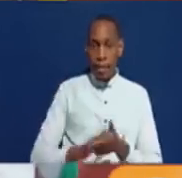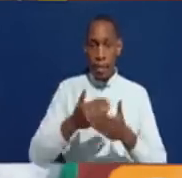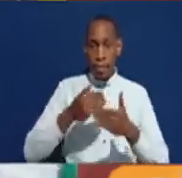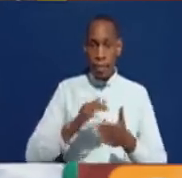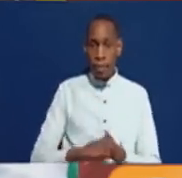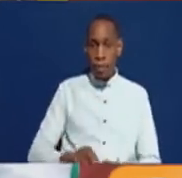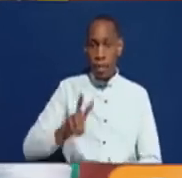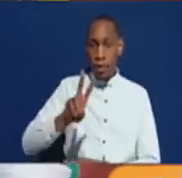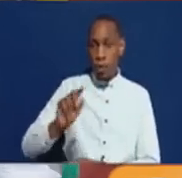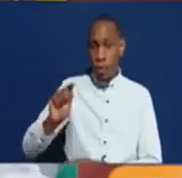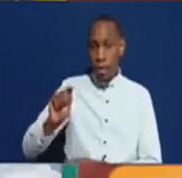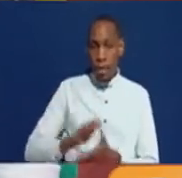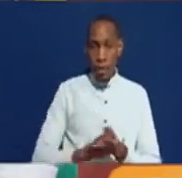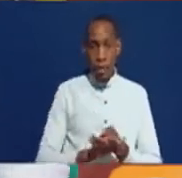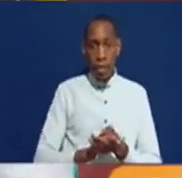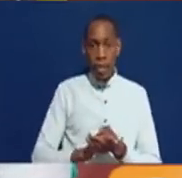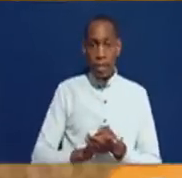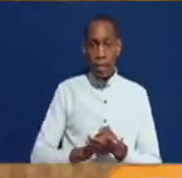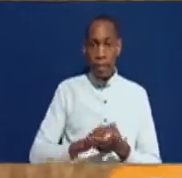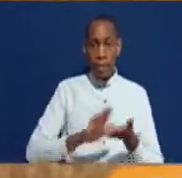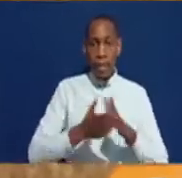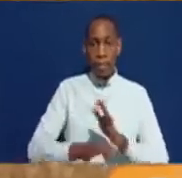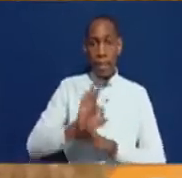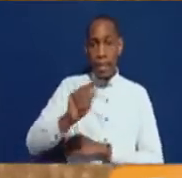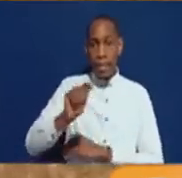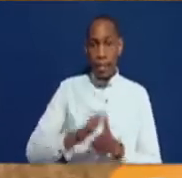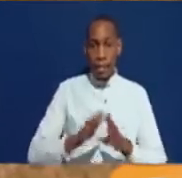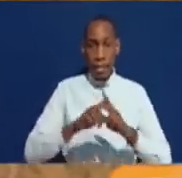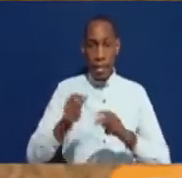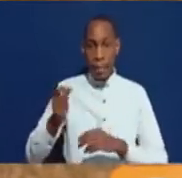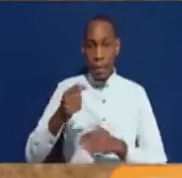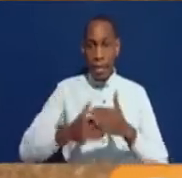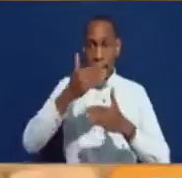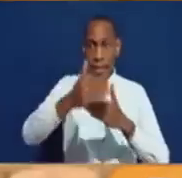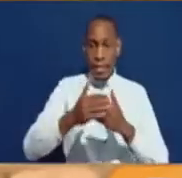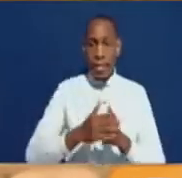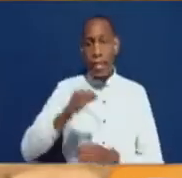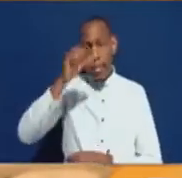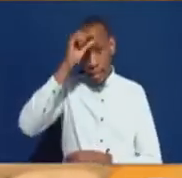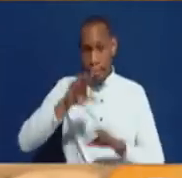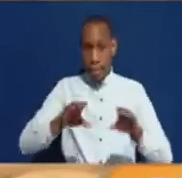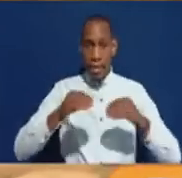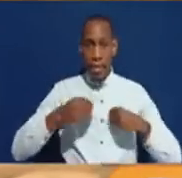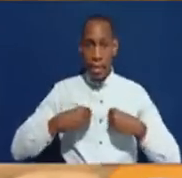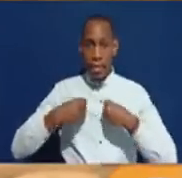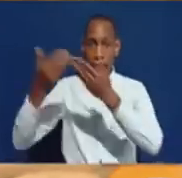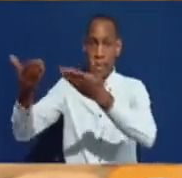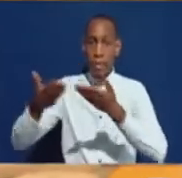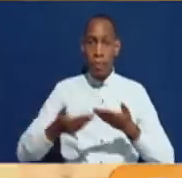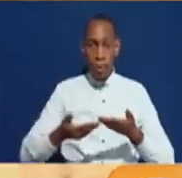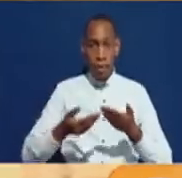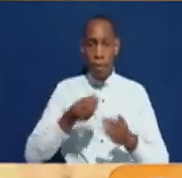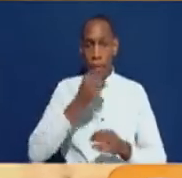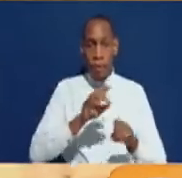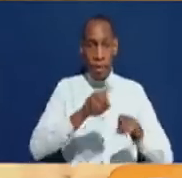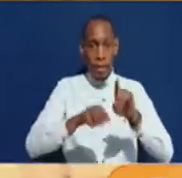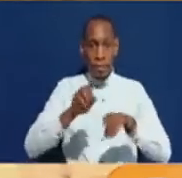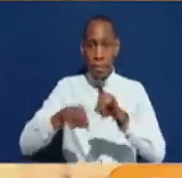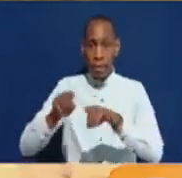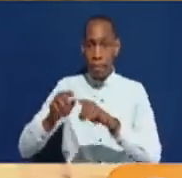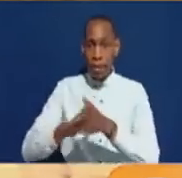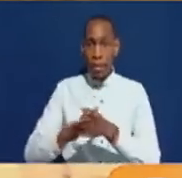trilioni 2 mpaka trilioni 3. Kuanzia mwezi ujao, serikali itaruhusu kuagizwa kwa baadhi ya vyakula vya nafaka